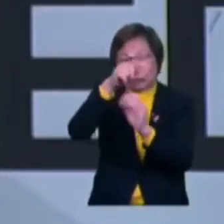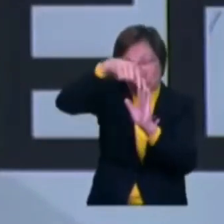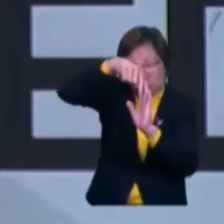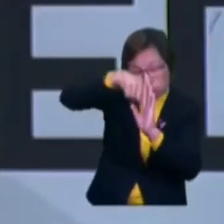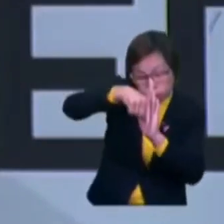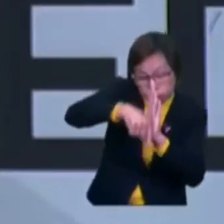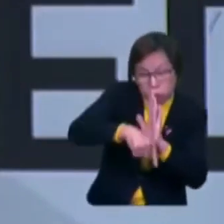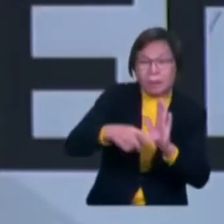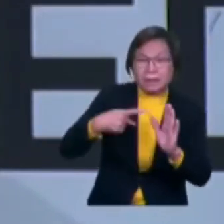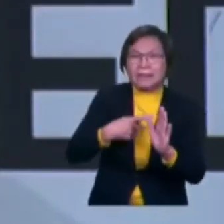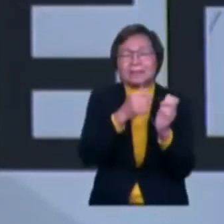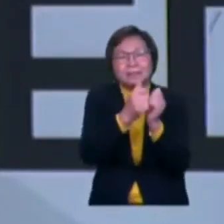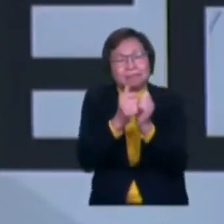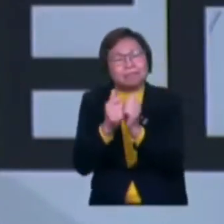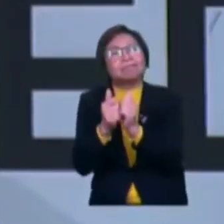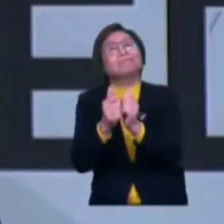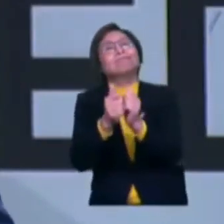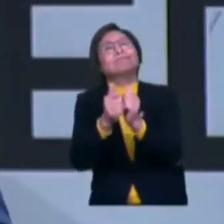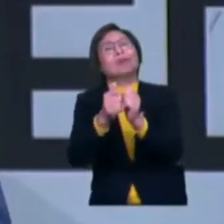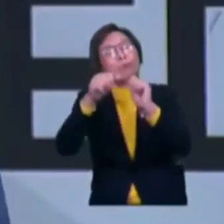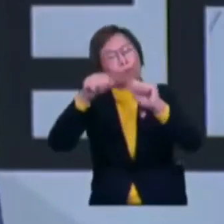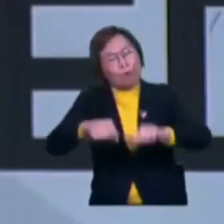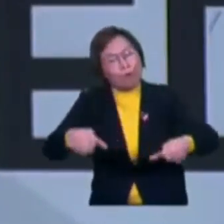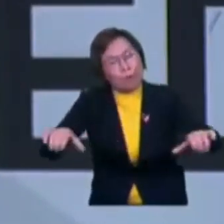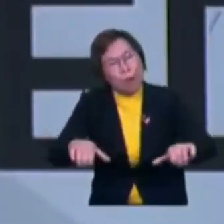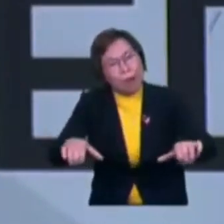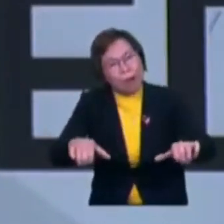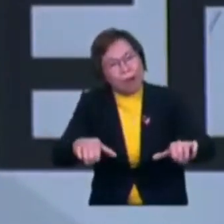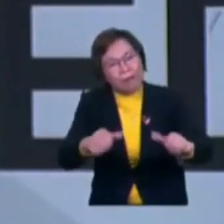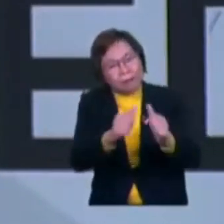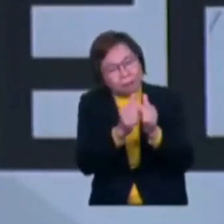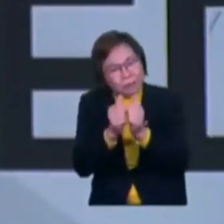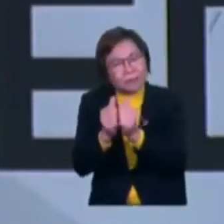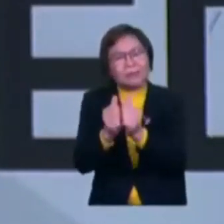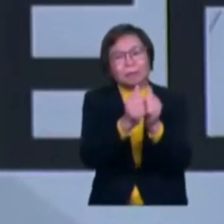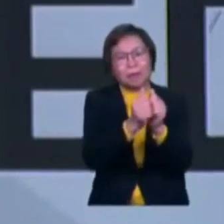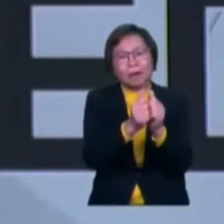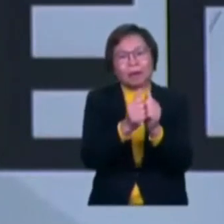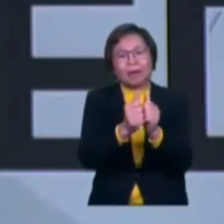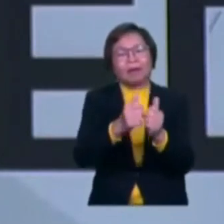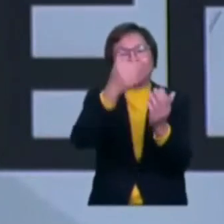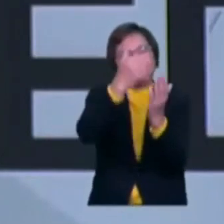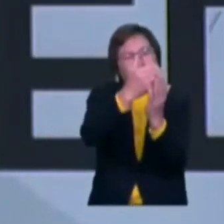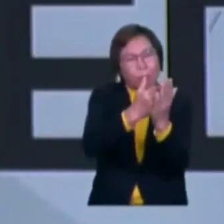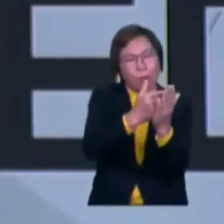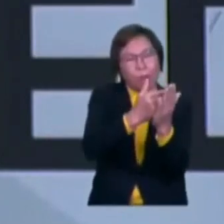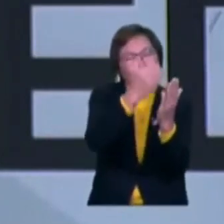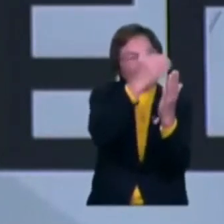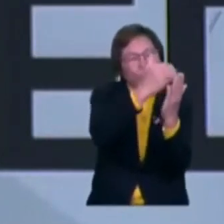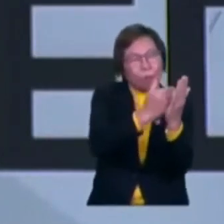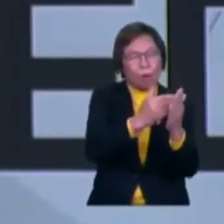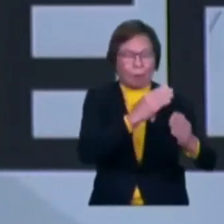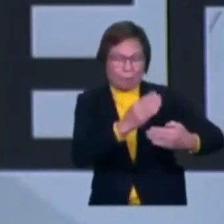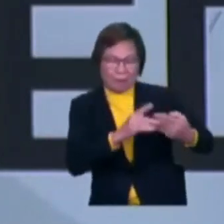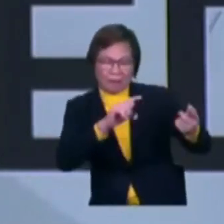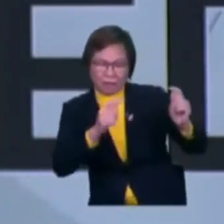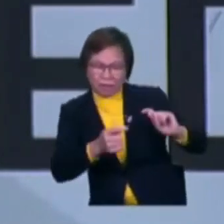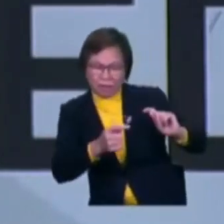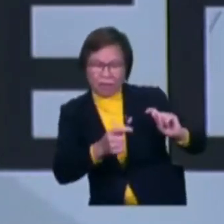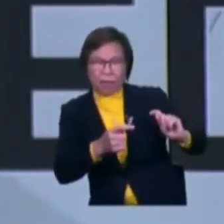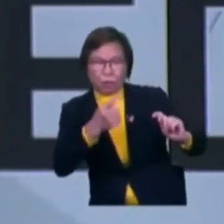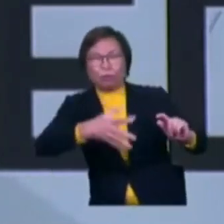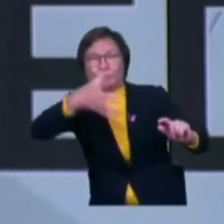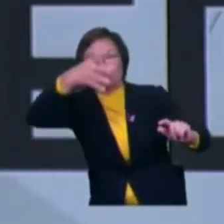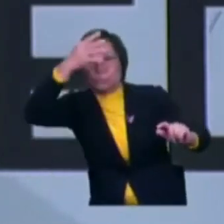sama-sama dapat melaksanakan beberapa langkah-langkah behavioral change dan sebagainya untuk